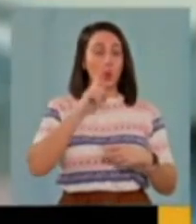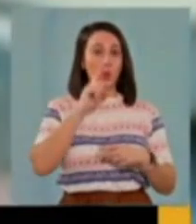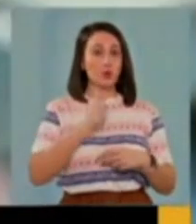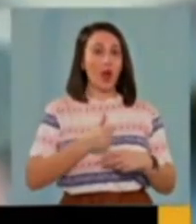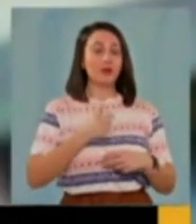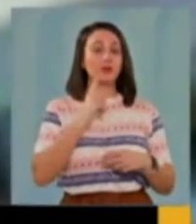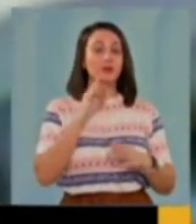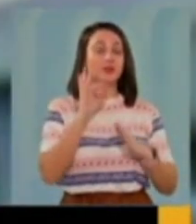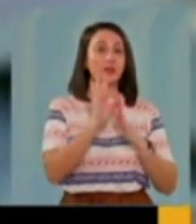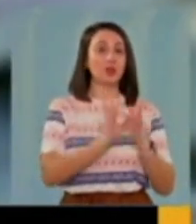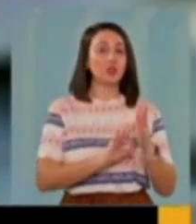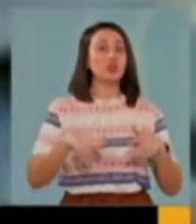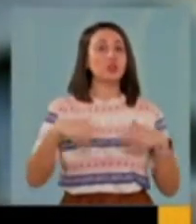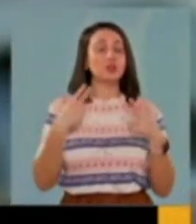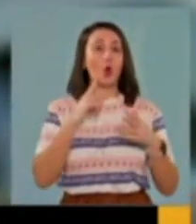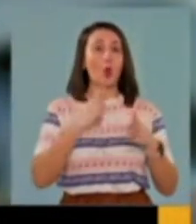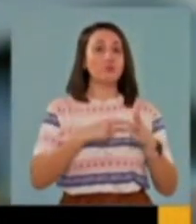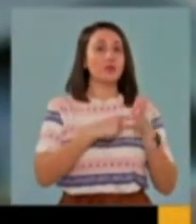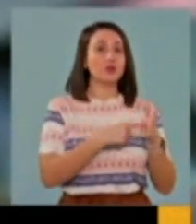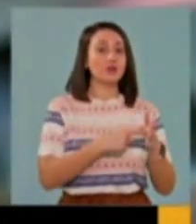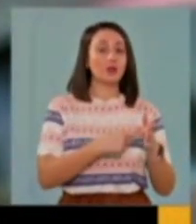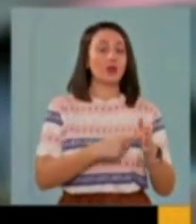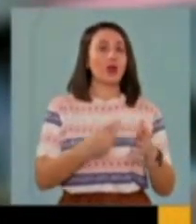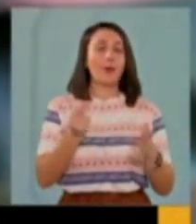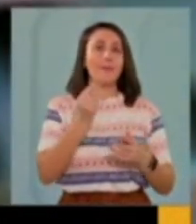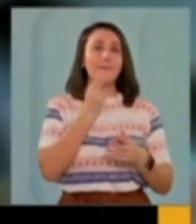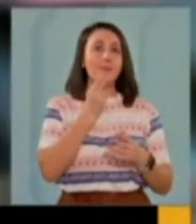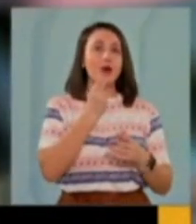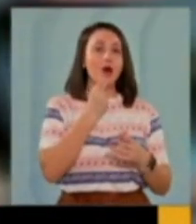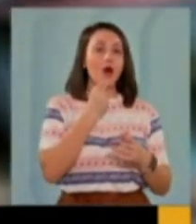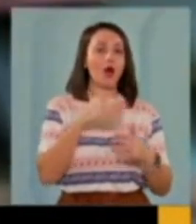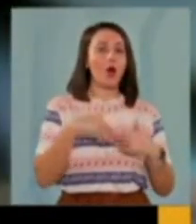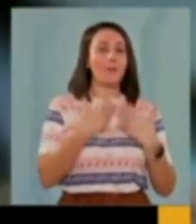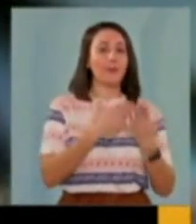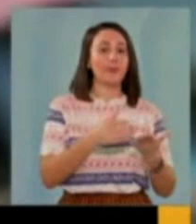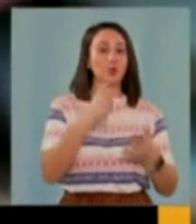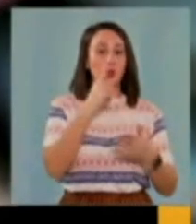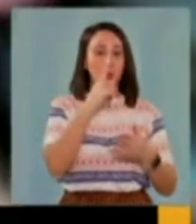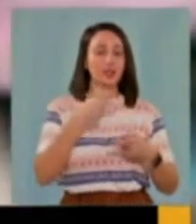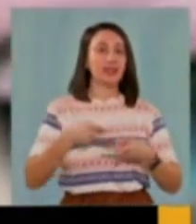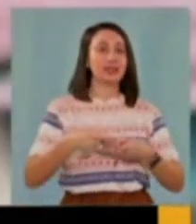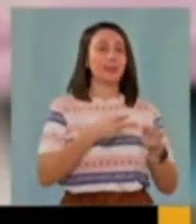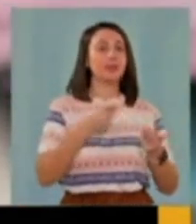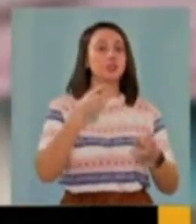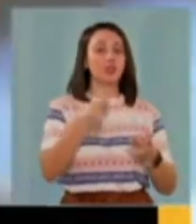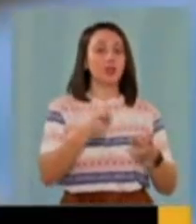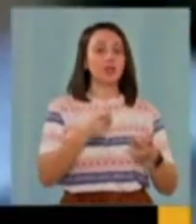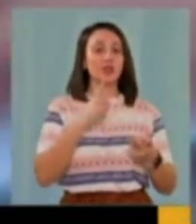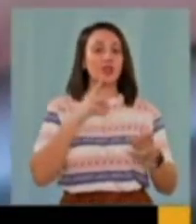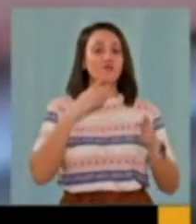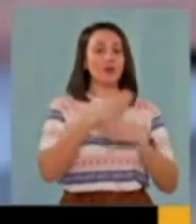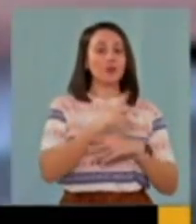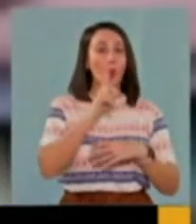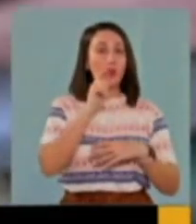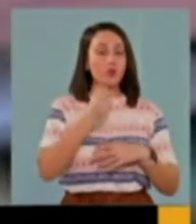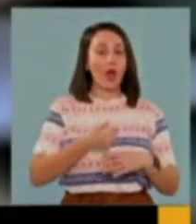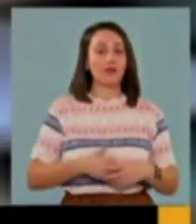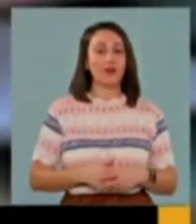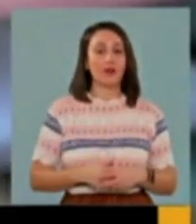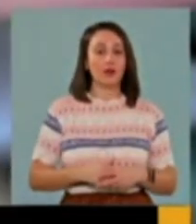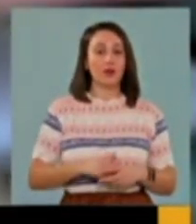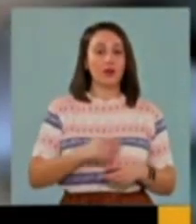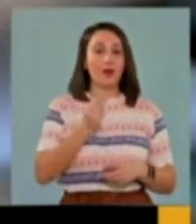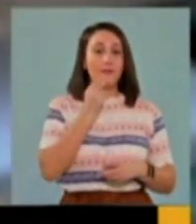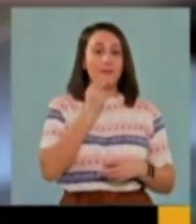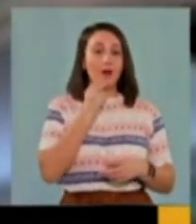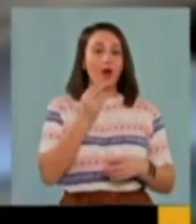ucraineni. În înregistrare este prezentată rația alimentară pe care o primesc rușii trimiși de Vladimir Putin să invadeze Ucraina. Mâncarea pe